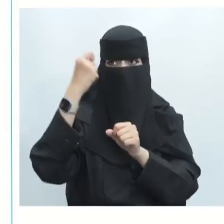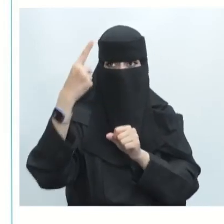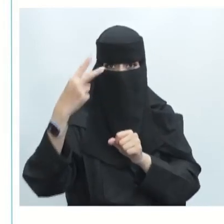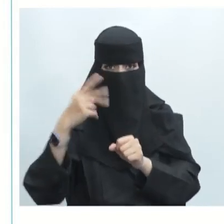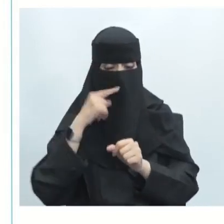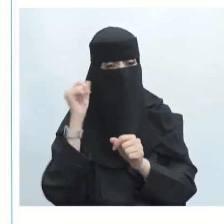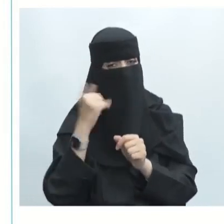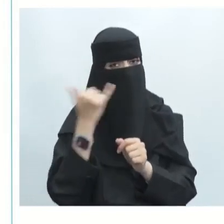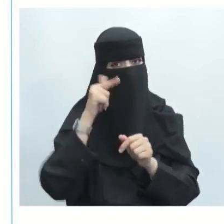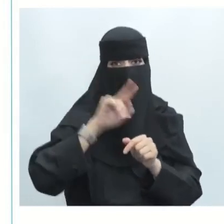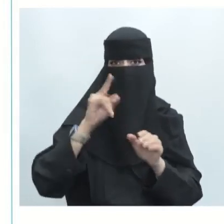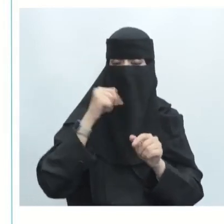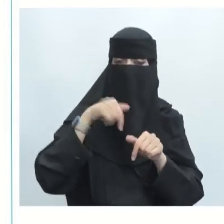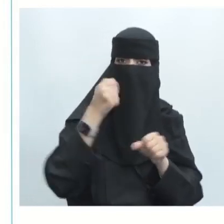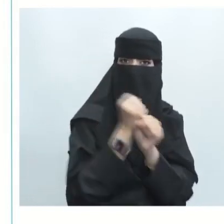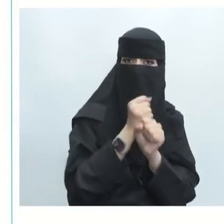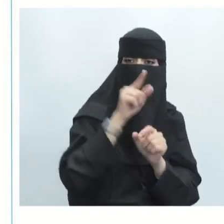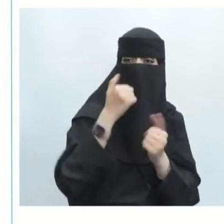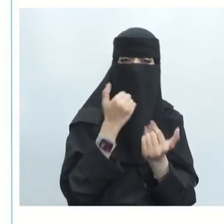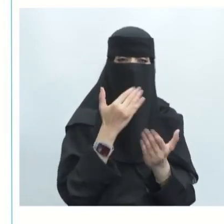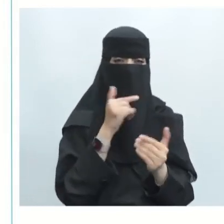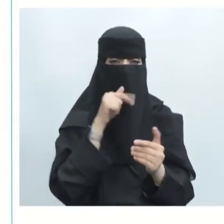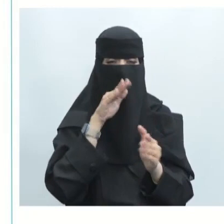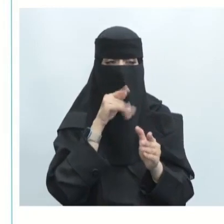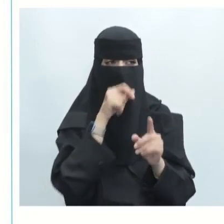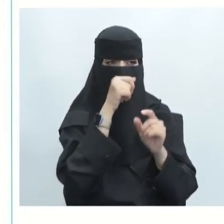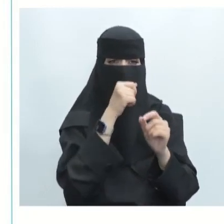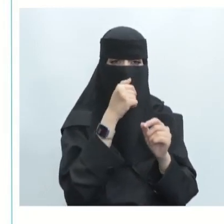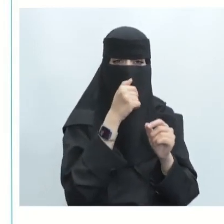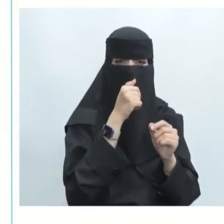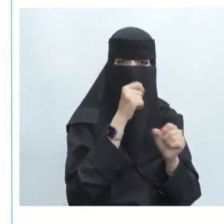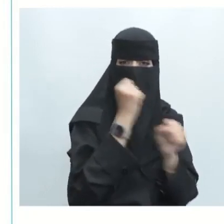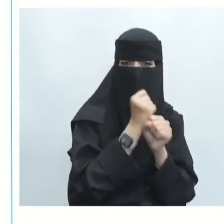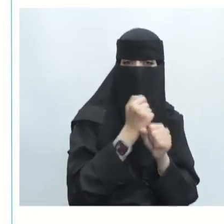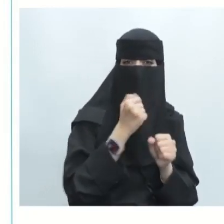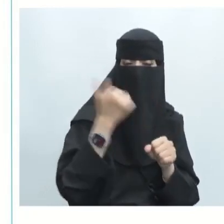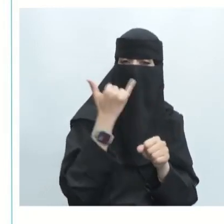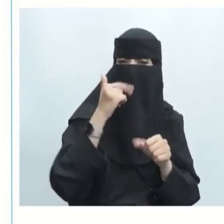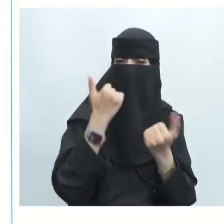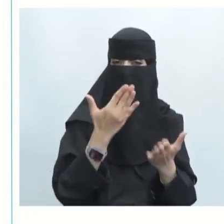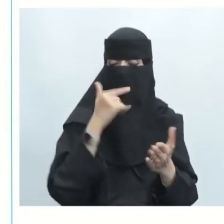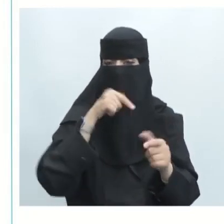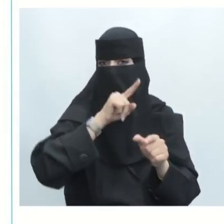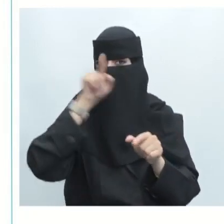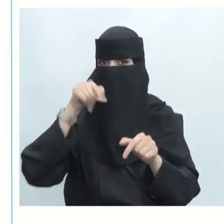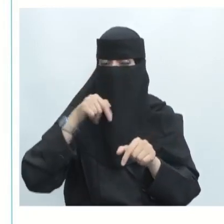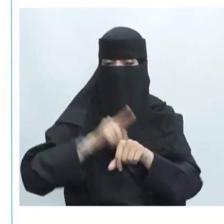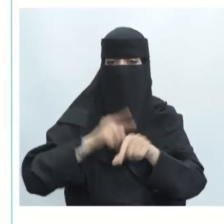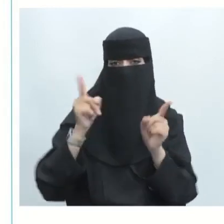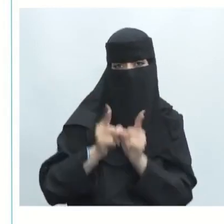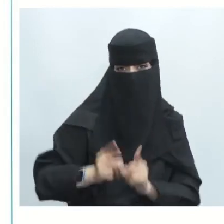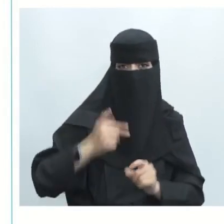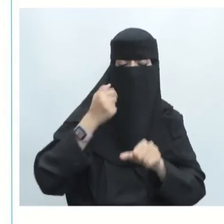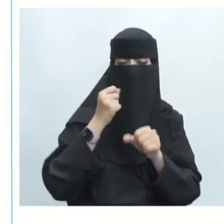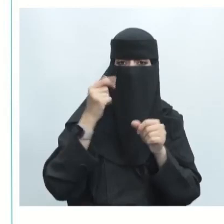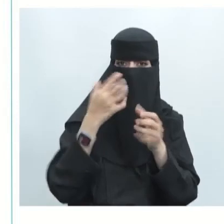الاهميه لا يقدمون مثلا عمل غير مهم على عمل مهم لان الوقت محدود وكذلك الموارد محدوده ولكي